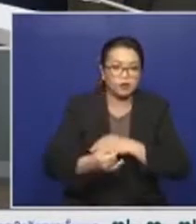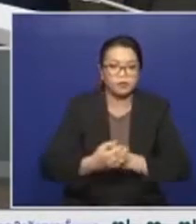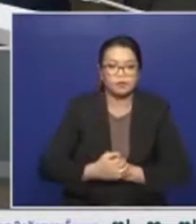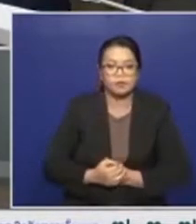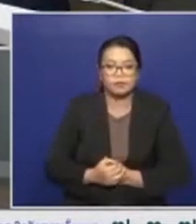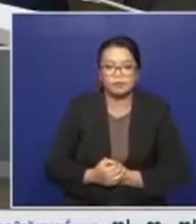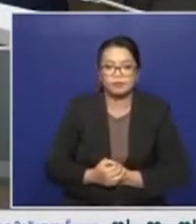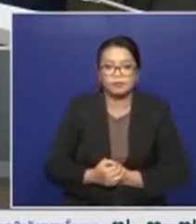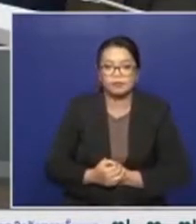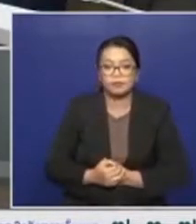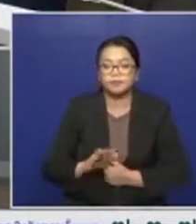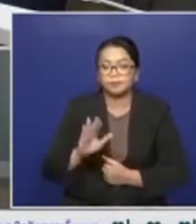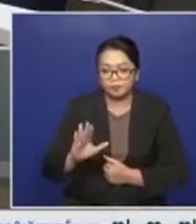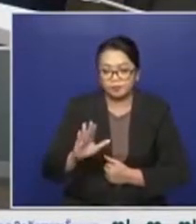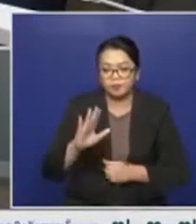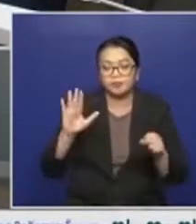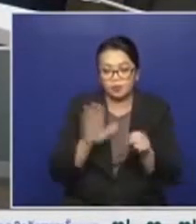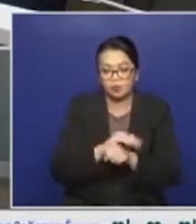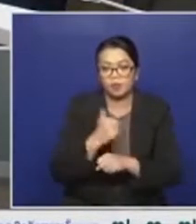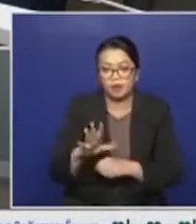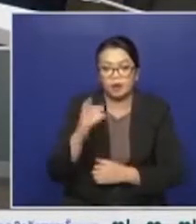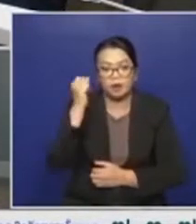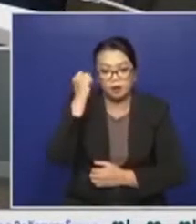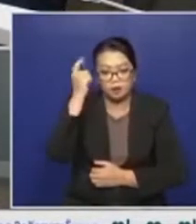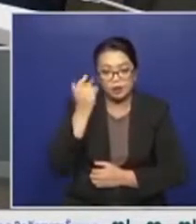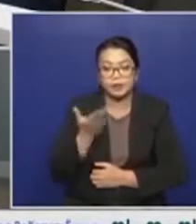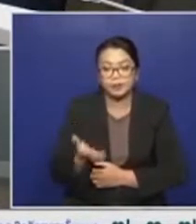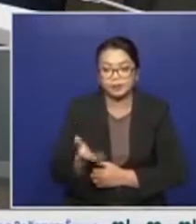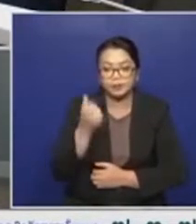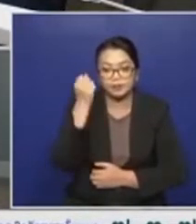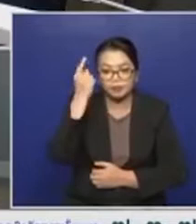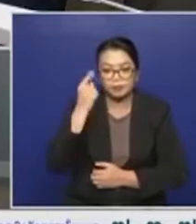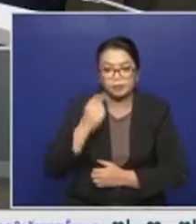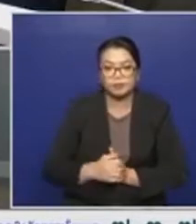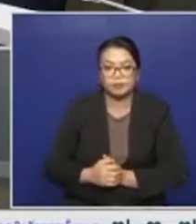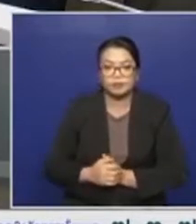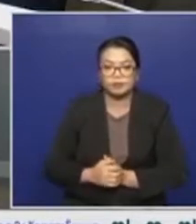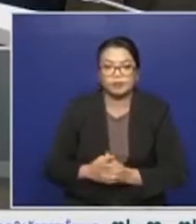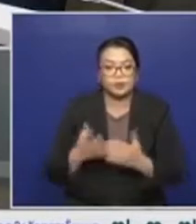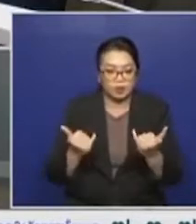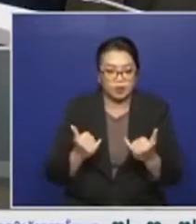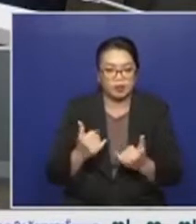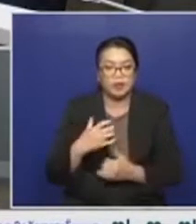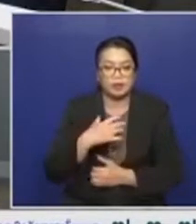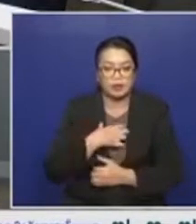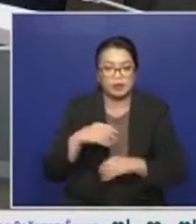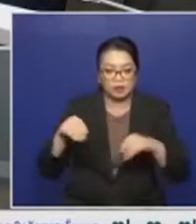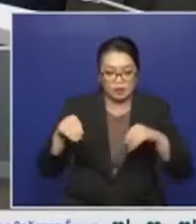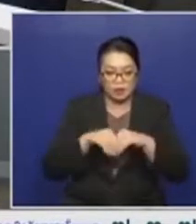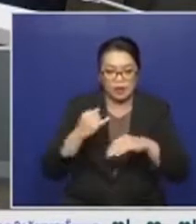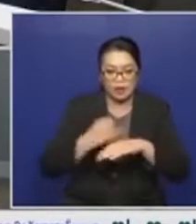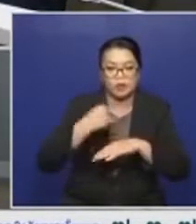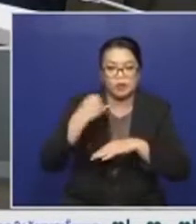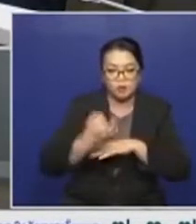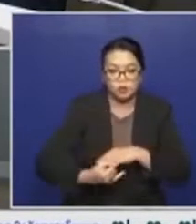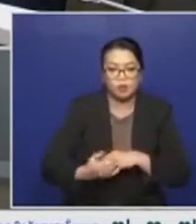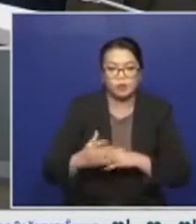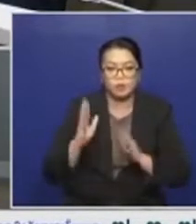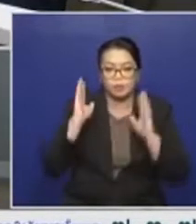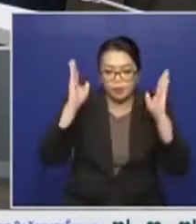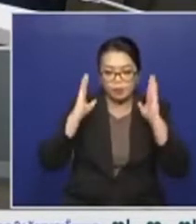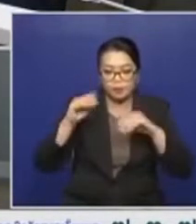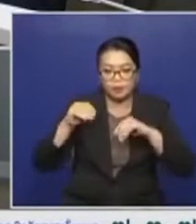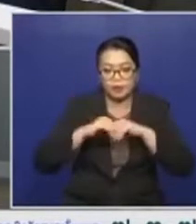ที่จึงฟังพ่อก็ถ้วนแล้วคือท่านราชสีห์บ้านครับเพื่อสร้างบรรยากาศที่ดีก็ใกล้จะจบการถักที่